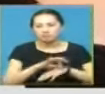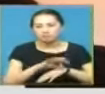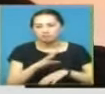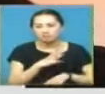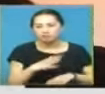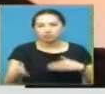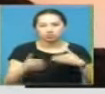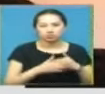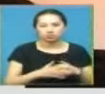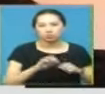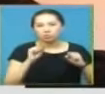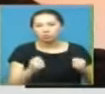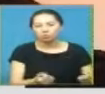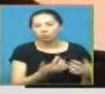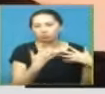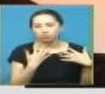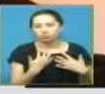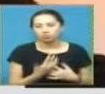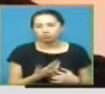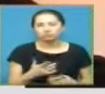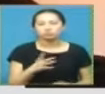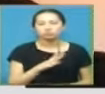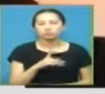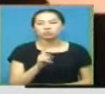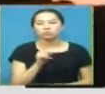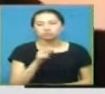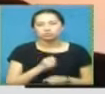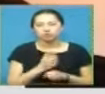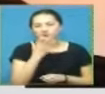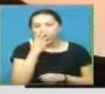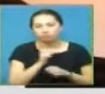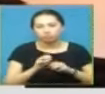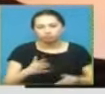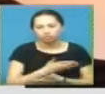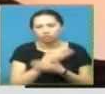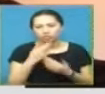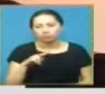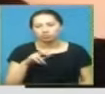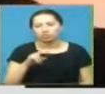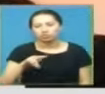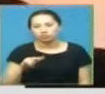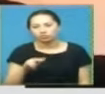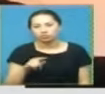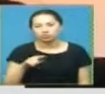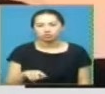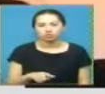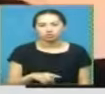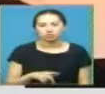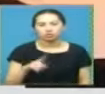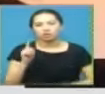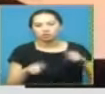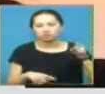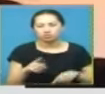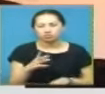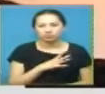койдық, мынаның бәрі суық. Амал жоқ, қосатын іш нәрсем жоқ, ана амал жоқ, пеш жағамын да сонда. Үйде оны әрең-әрең жағам, жаға